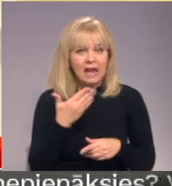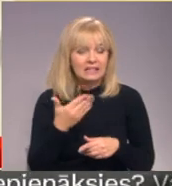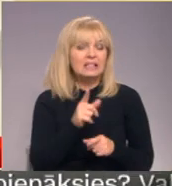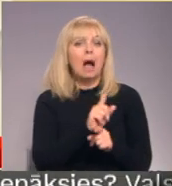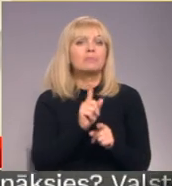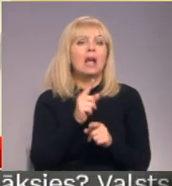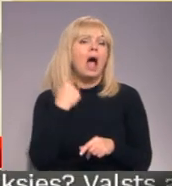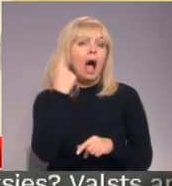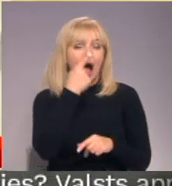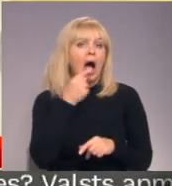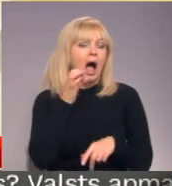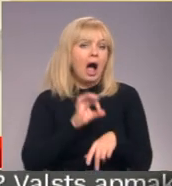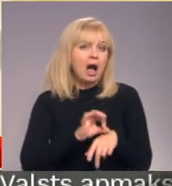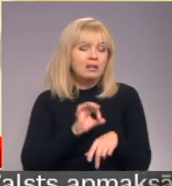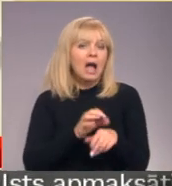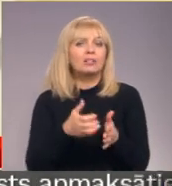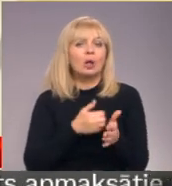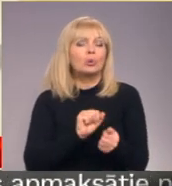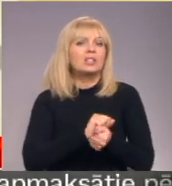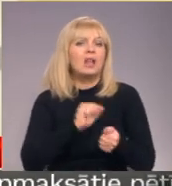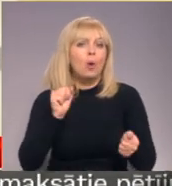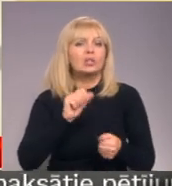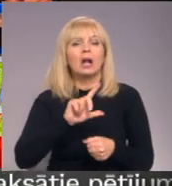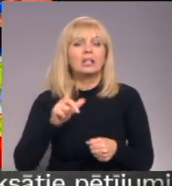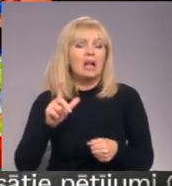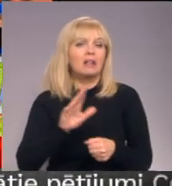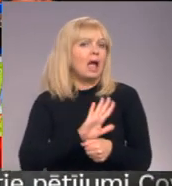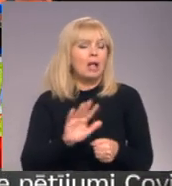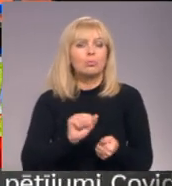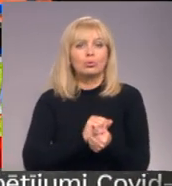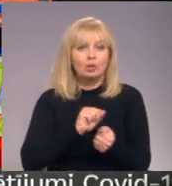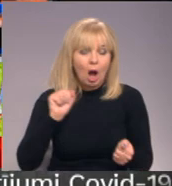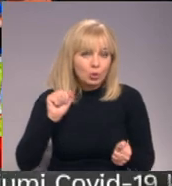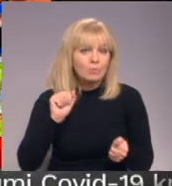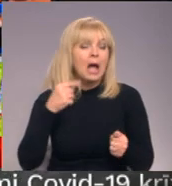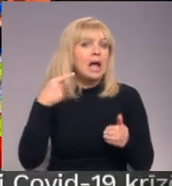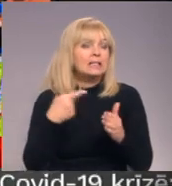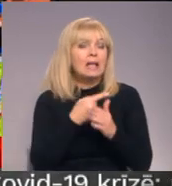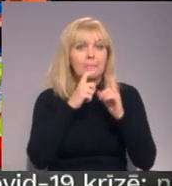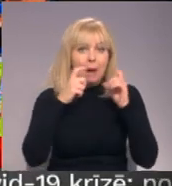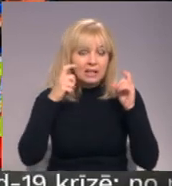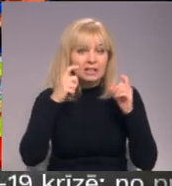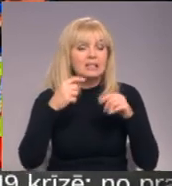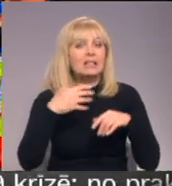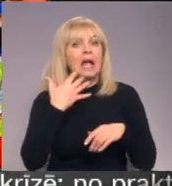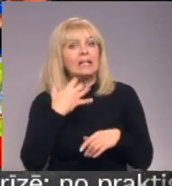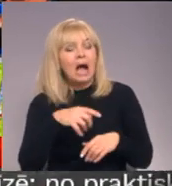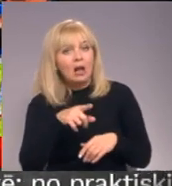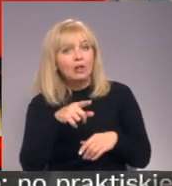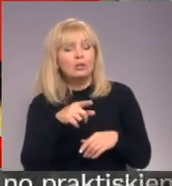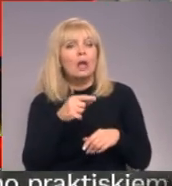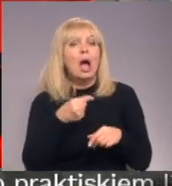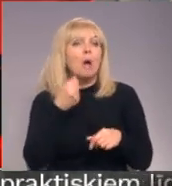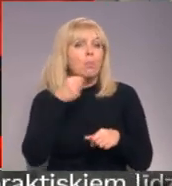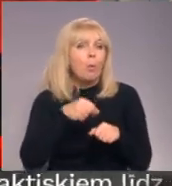lietot arī mazbišķiņ taukainākus līdzekļus, lai āda nepaliek sausa. Ja āda zem maskas sāk iekaist, parādās pīnas vai veidojas